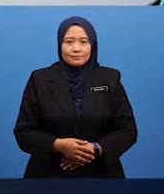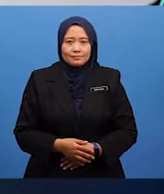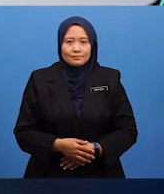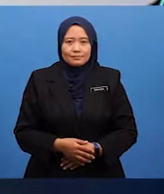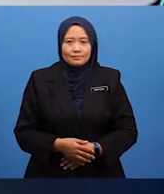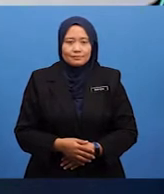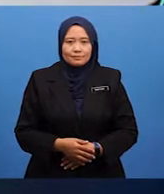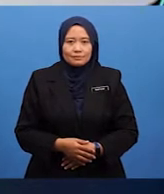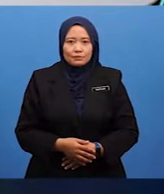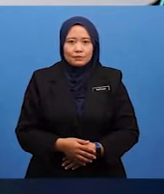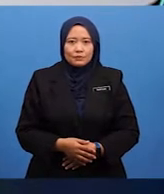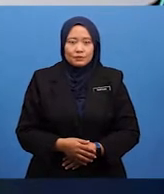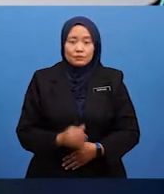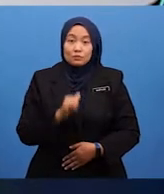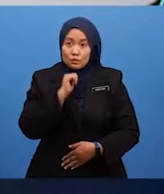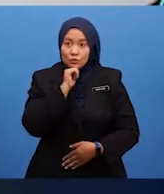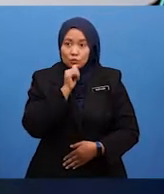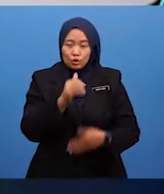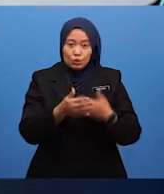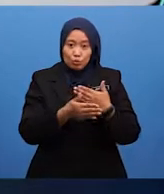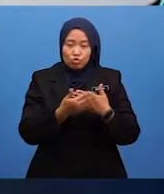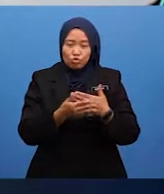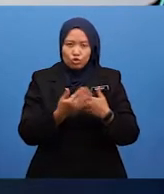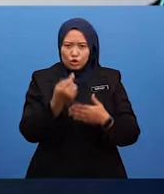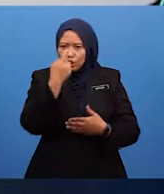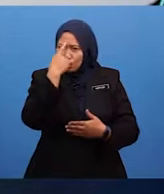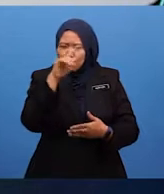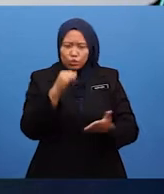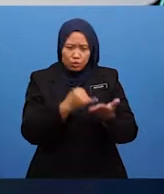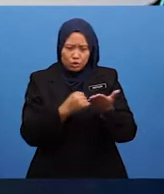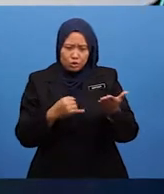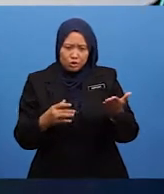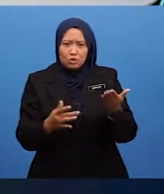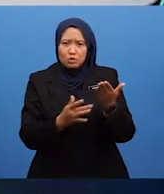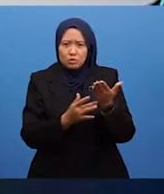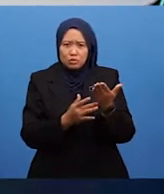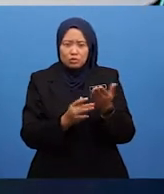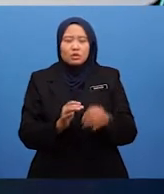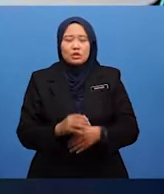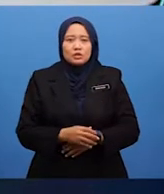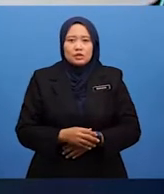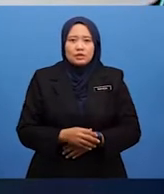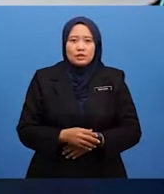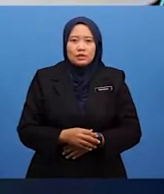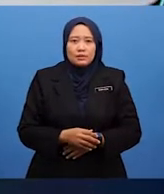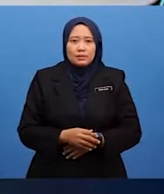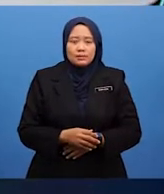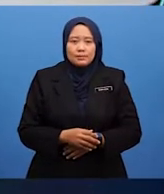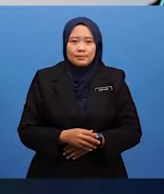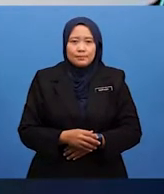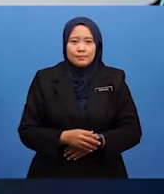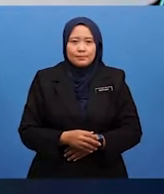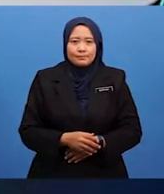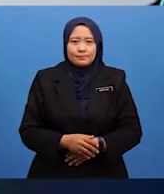buka ini mudah masuknya lukisan Teknik ini bukan kita ambil kertas contoh John tangguhnya pensil mechanical biasa